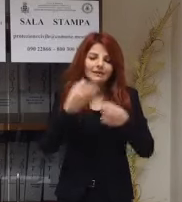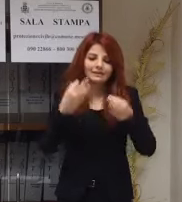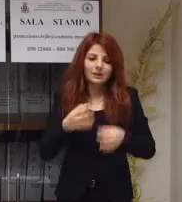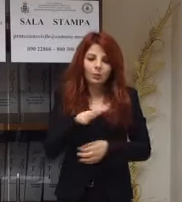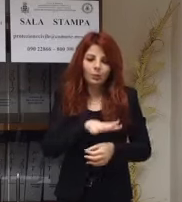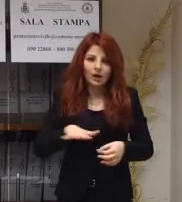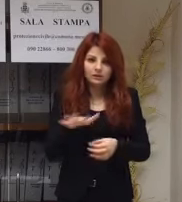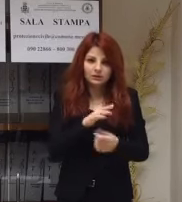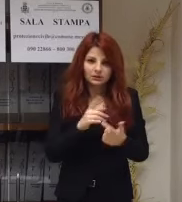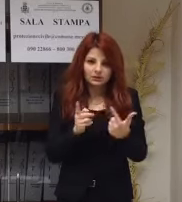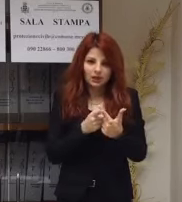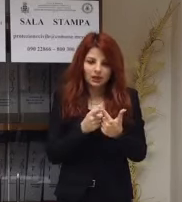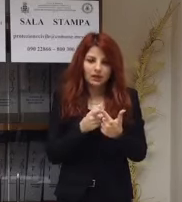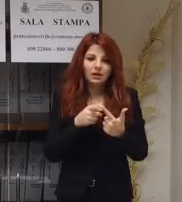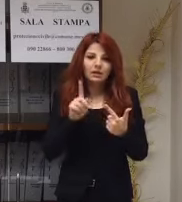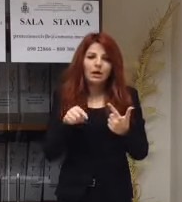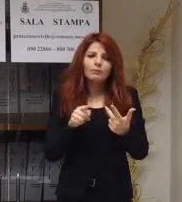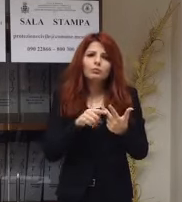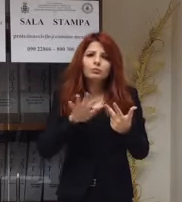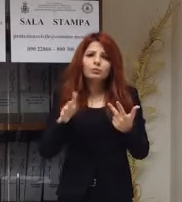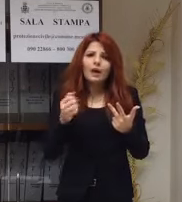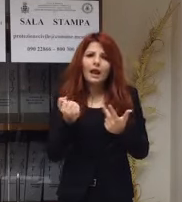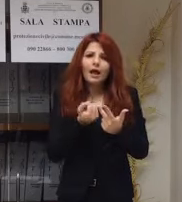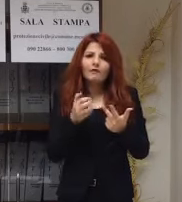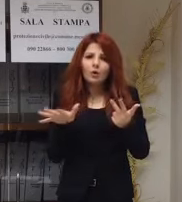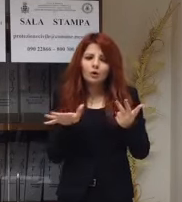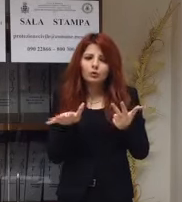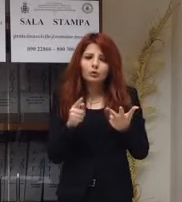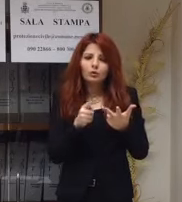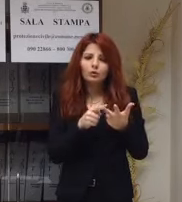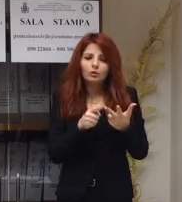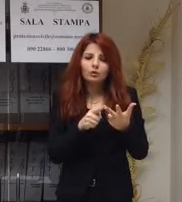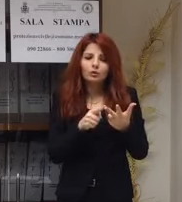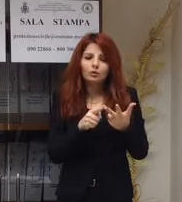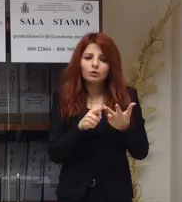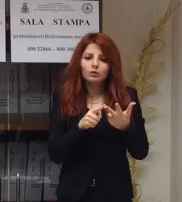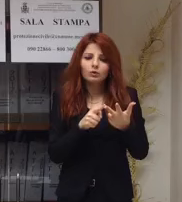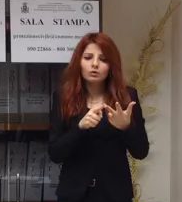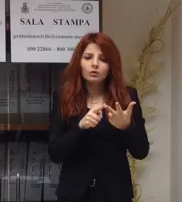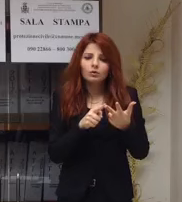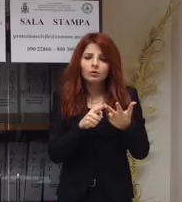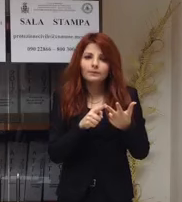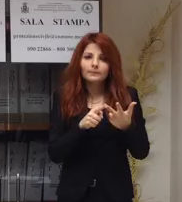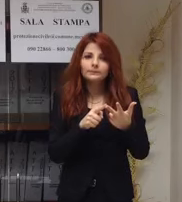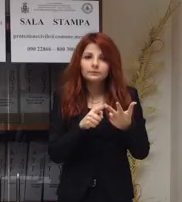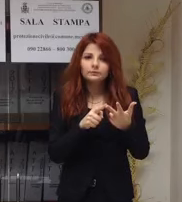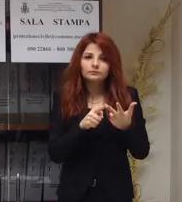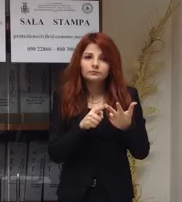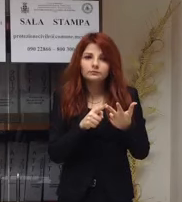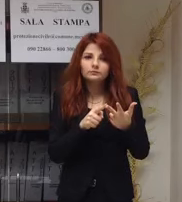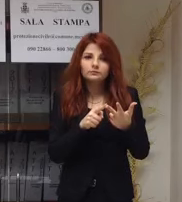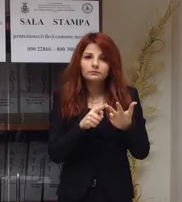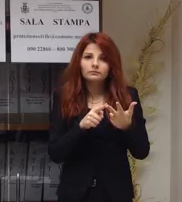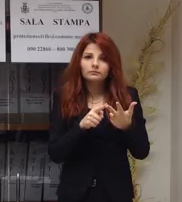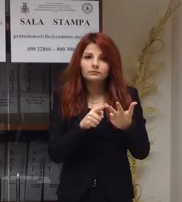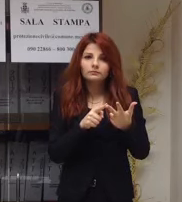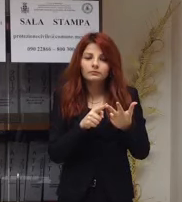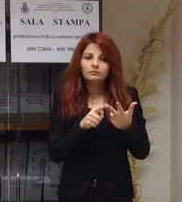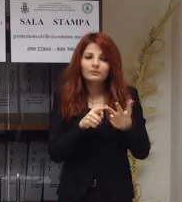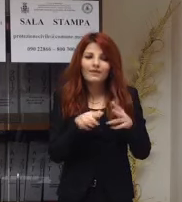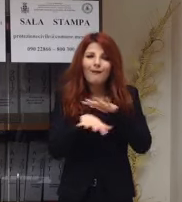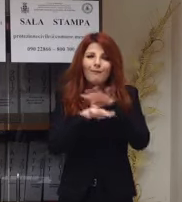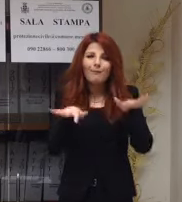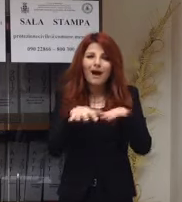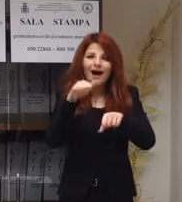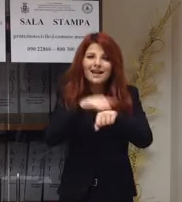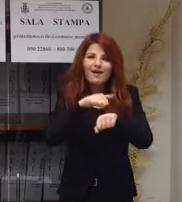cosa. E in più sono partiti i lavori per la sistemazione della barriera, la scogliera diciamo che